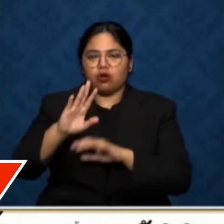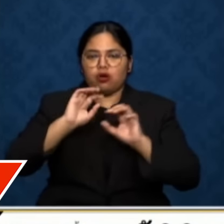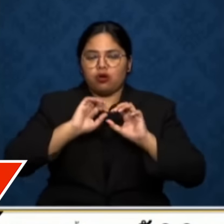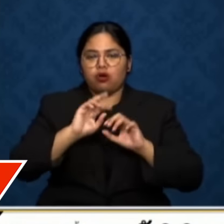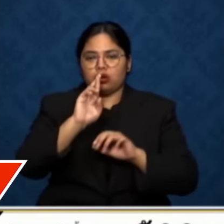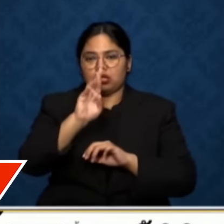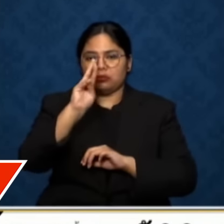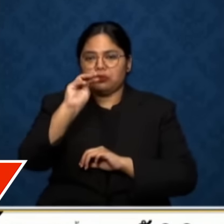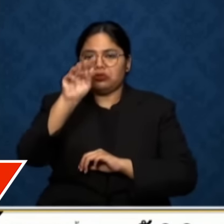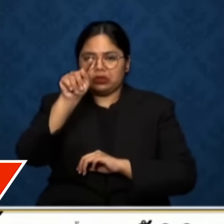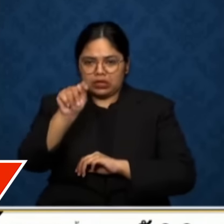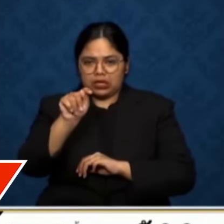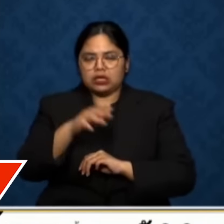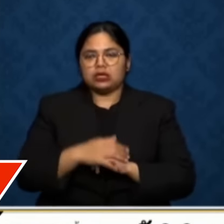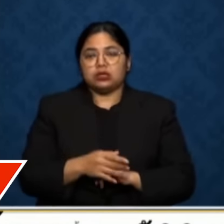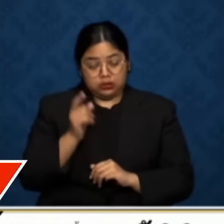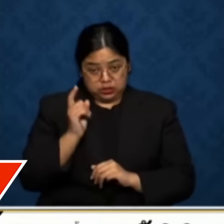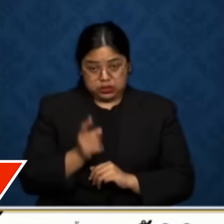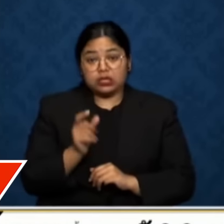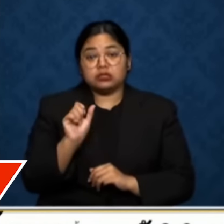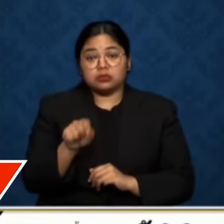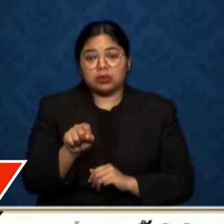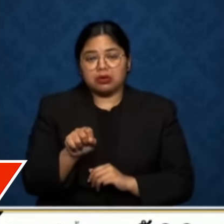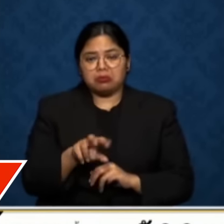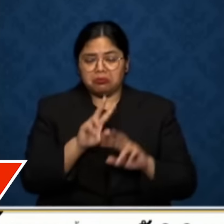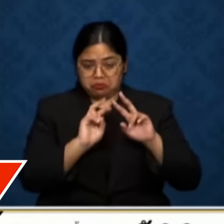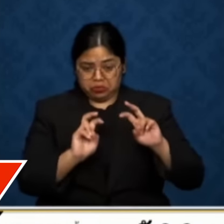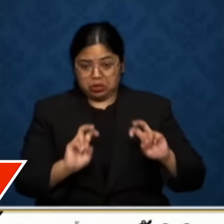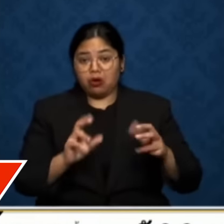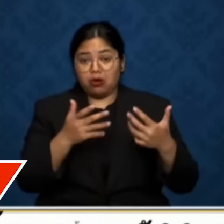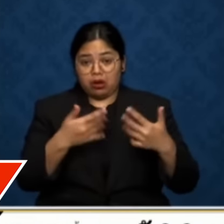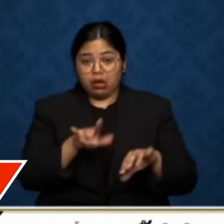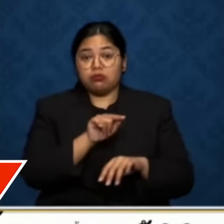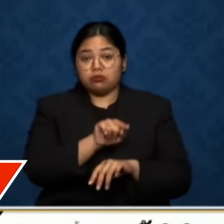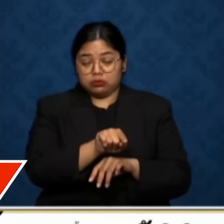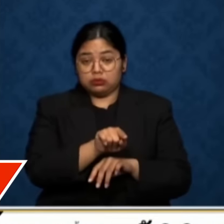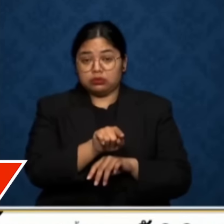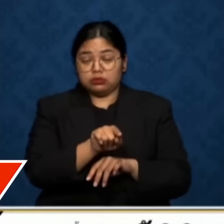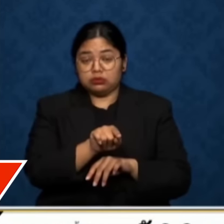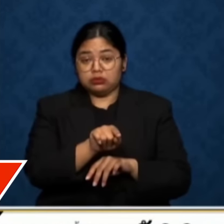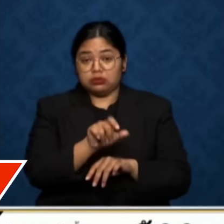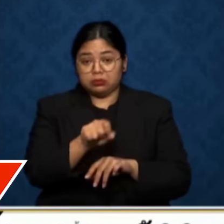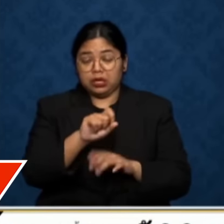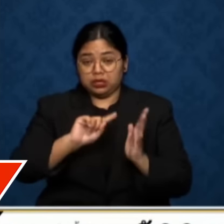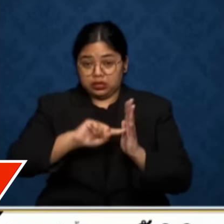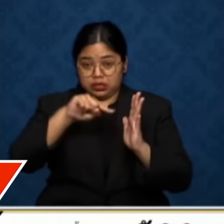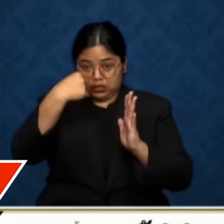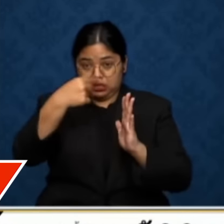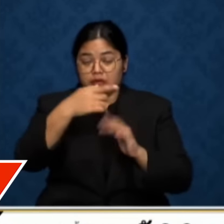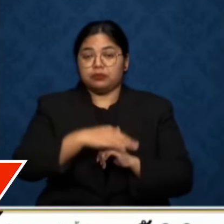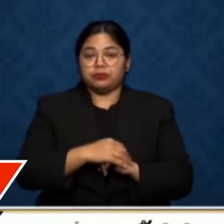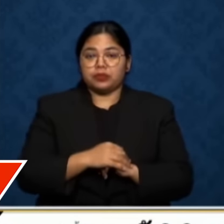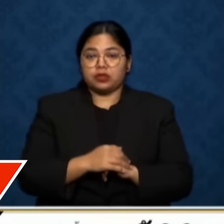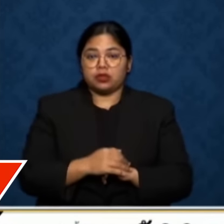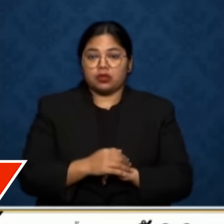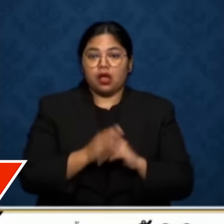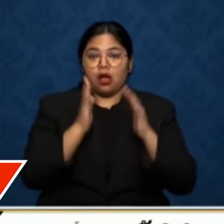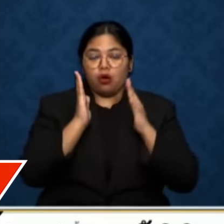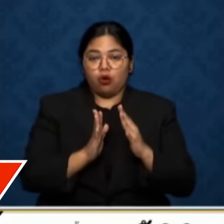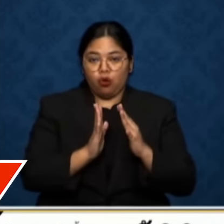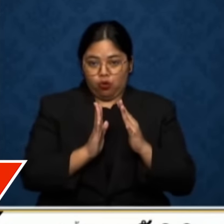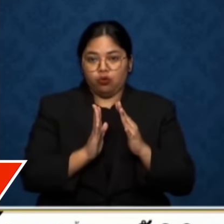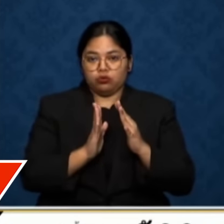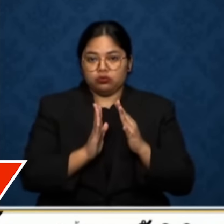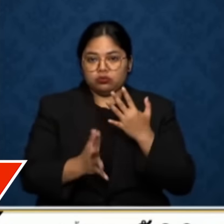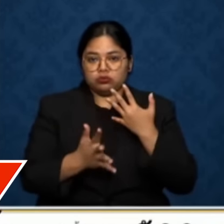ริงฮะอันนี้ดุลพินิจแทบจะล้วนๆเลยนะครับตั้งแต่แรกเลยนะผู้คุมนะเห็นว่